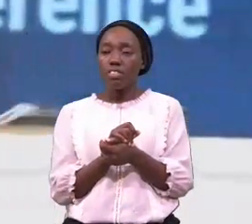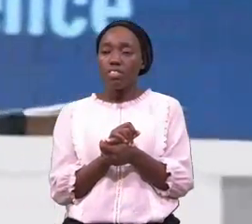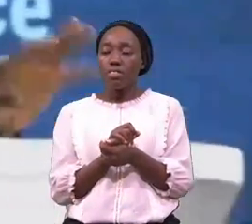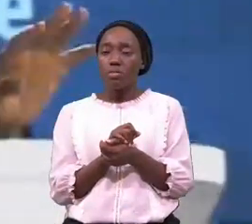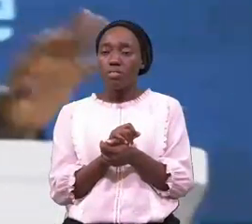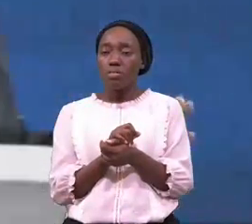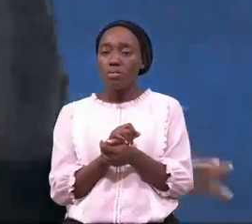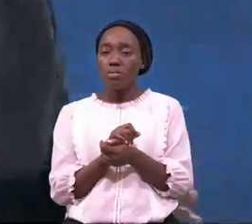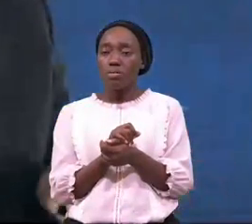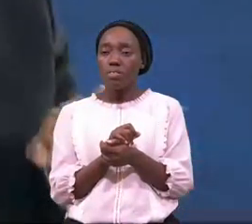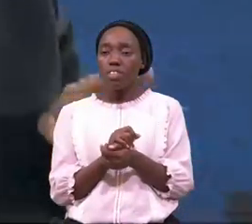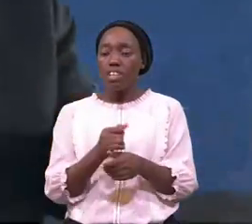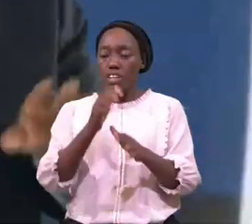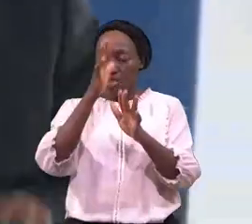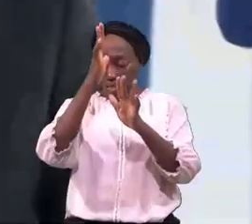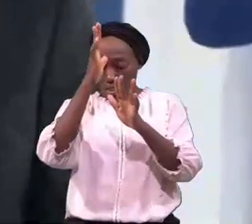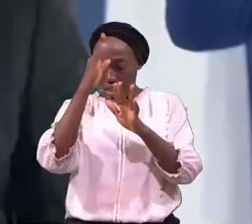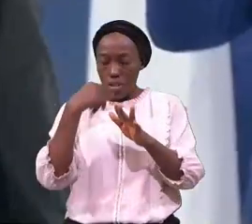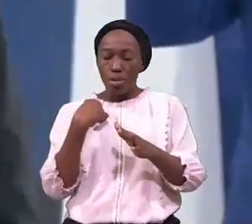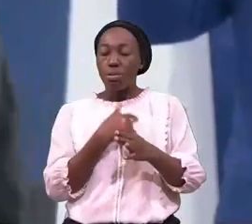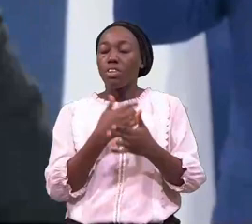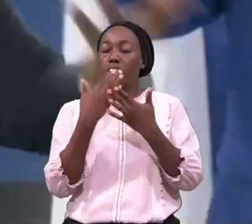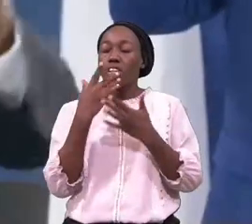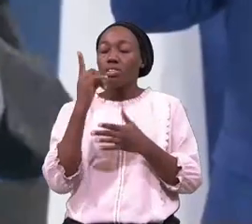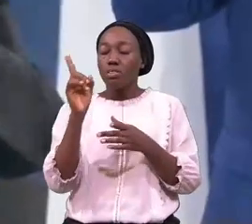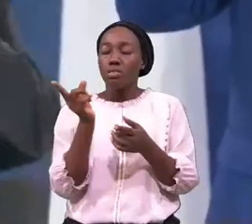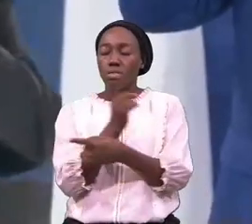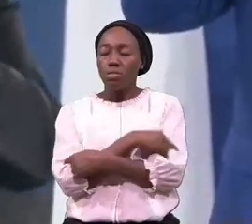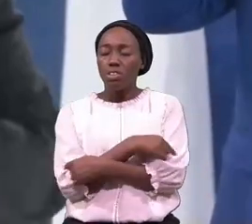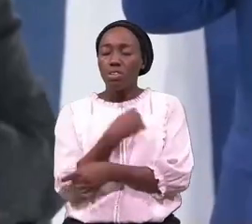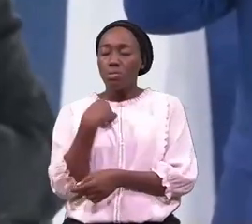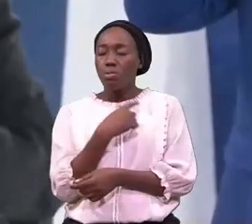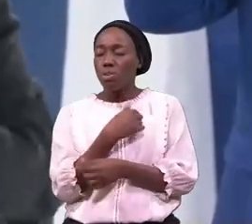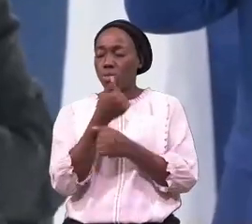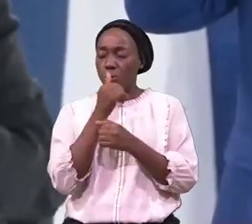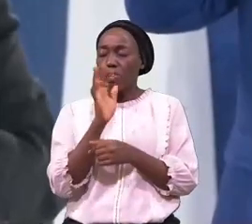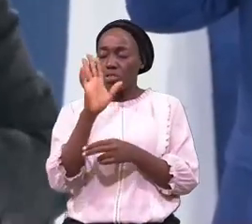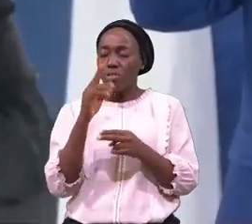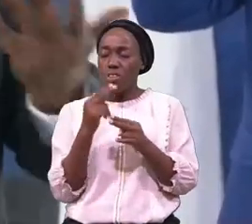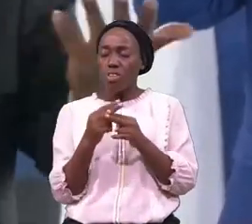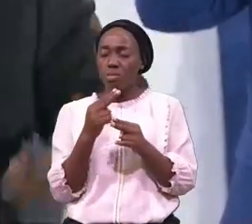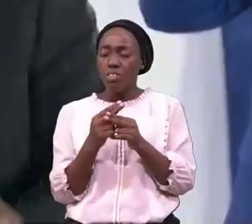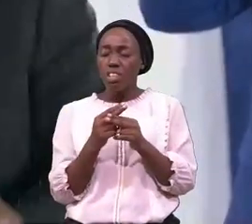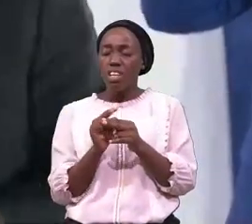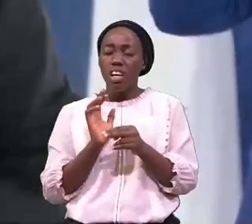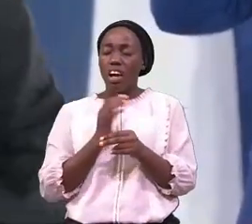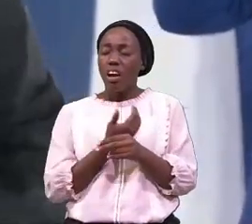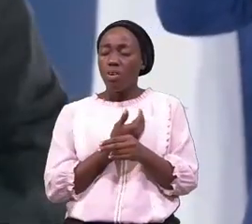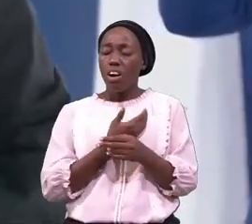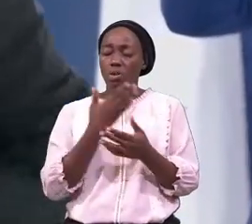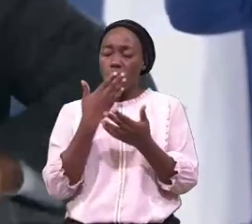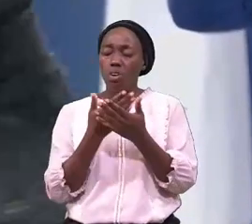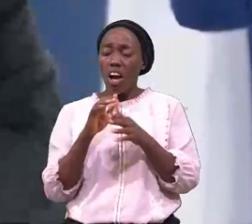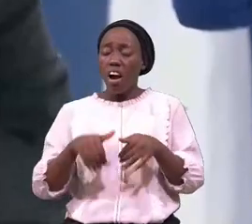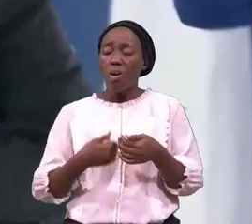partout nous sommes, nous gardons l'Évangile. Père, nous te remercions aujourd'hui. Nous bénissons ton nom. Tu